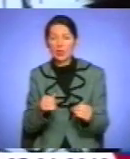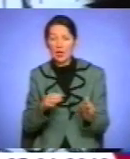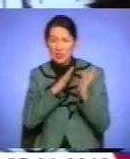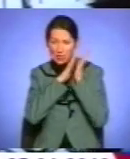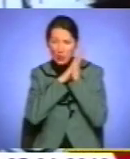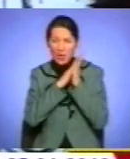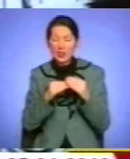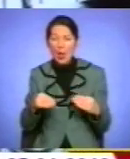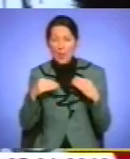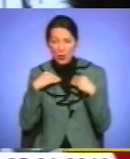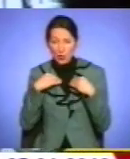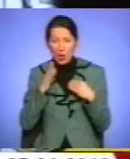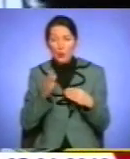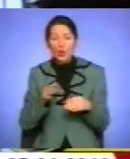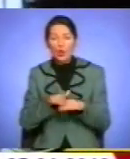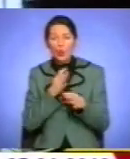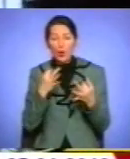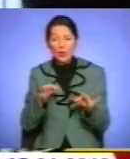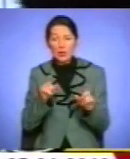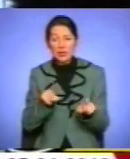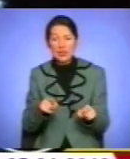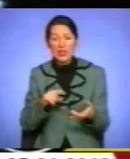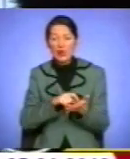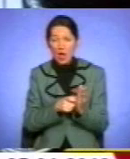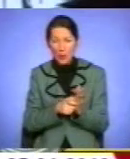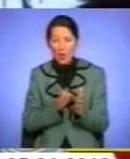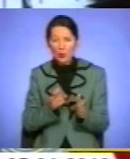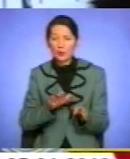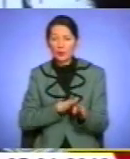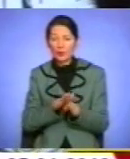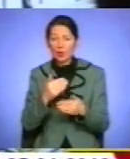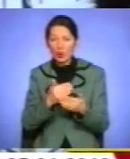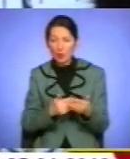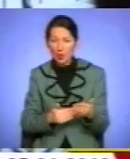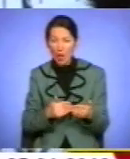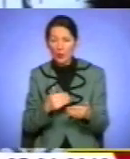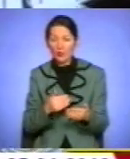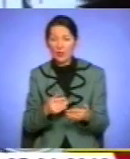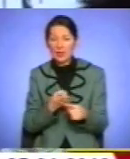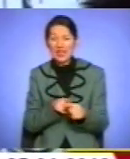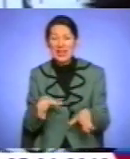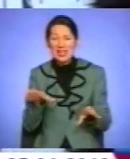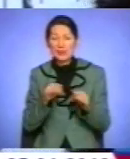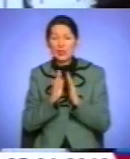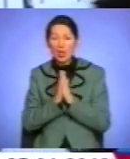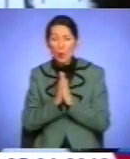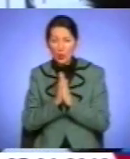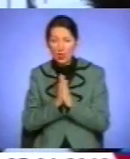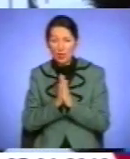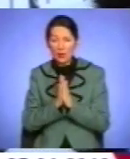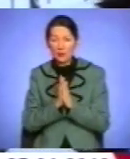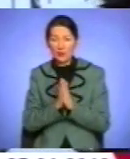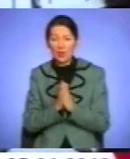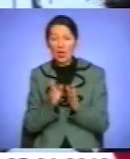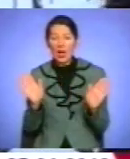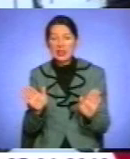камерах і будуть дотримуватися також певної програми. В програму акції входить спільна молитва, гутірки,